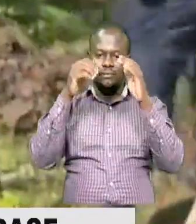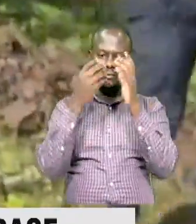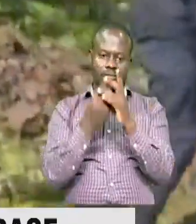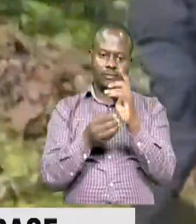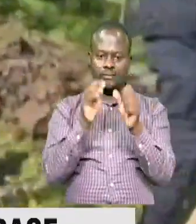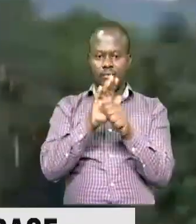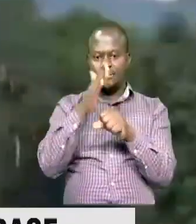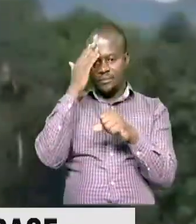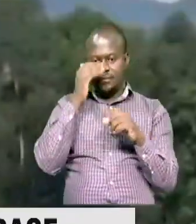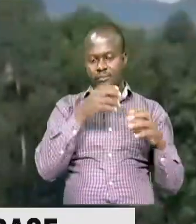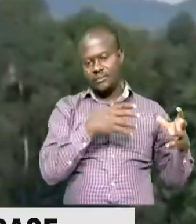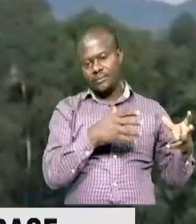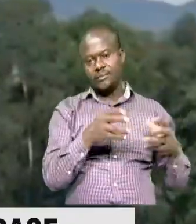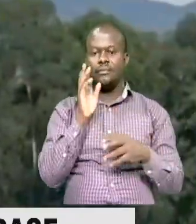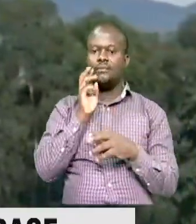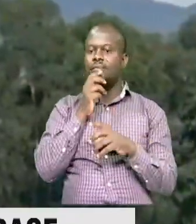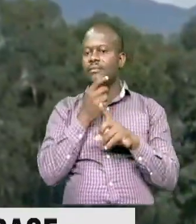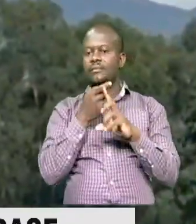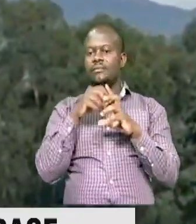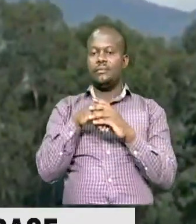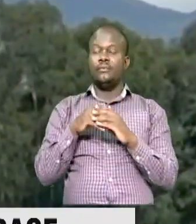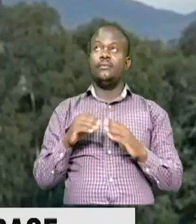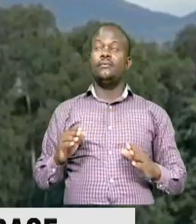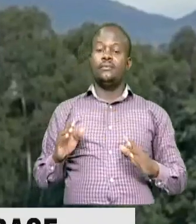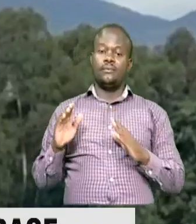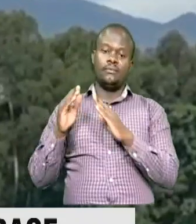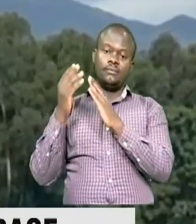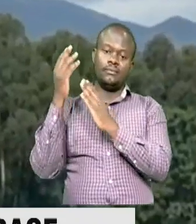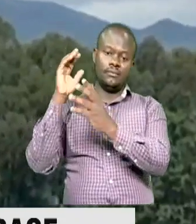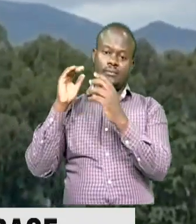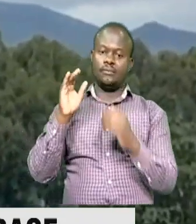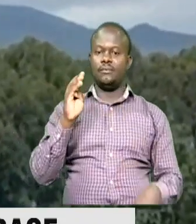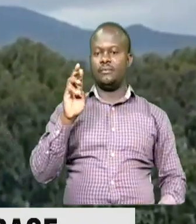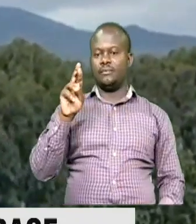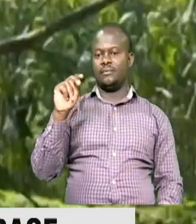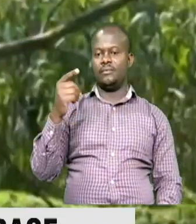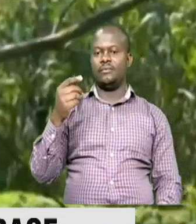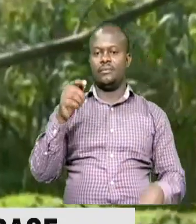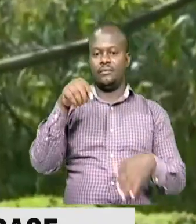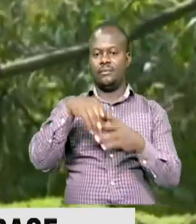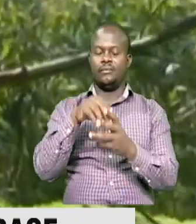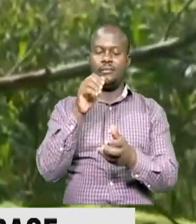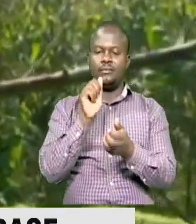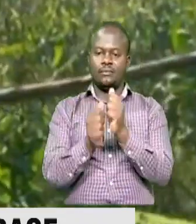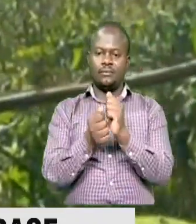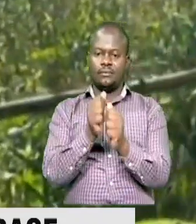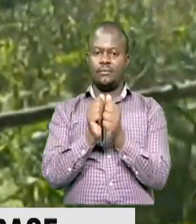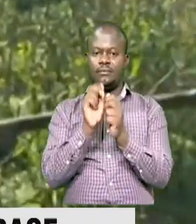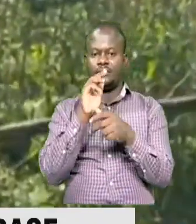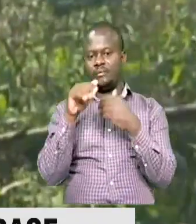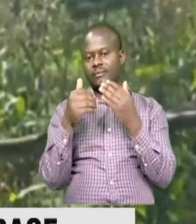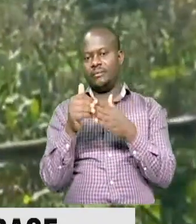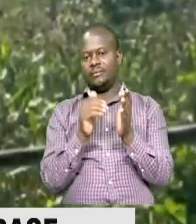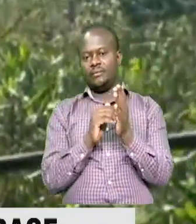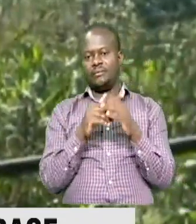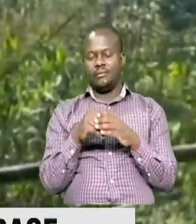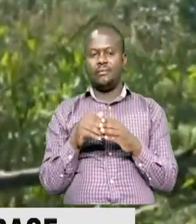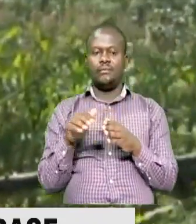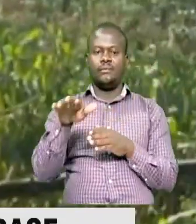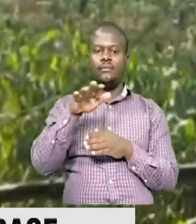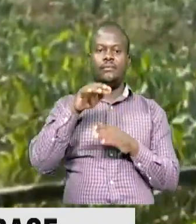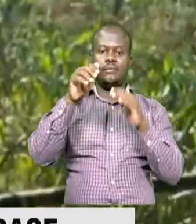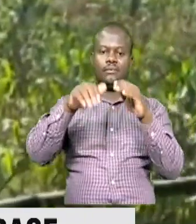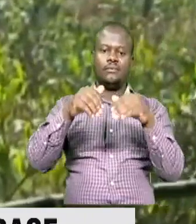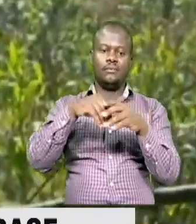ko umanukana amazi ava hejuru muri parike y'igihugu y'Ibirunga akaza agasenyera abaturage. Hari n'igishanga nacyo gihingamo